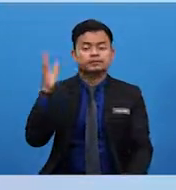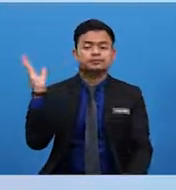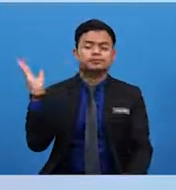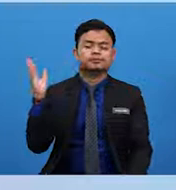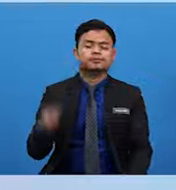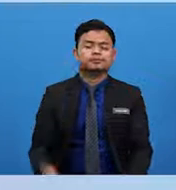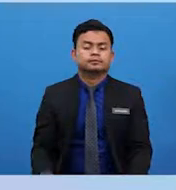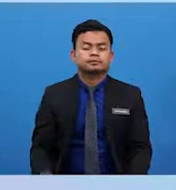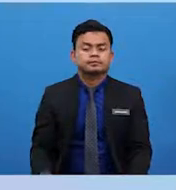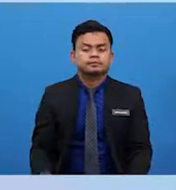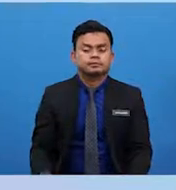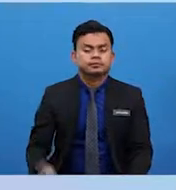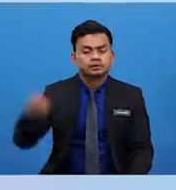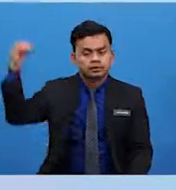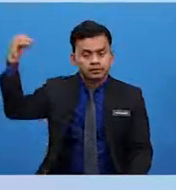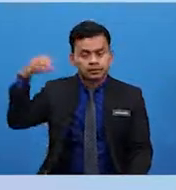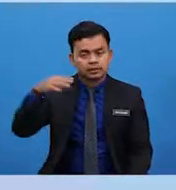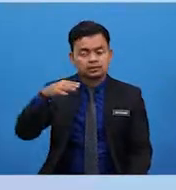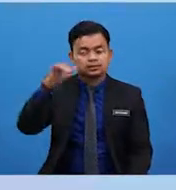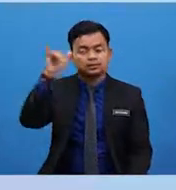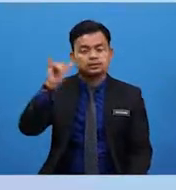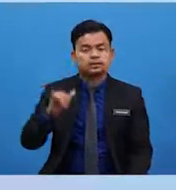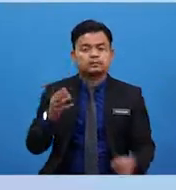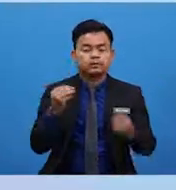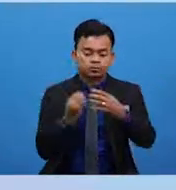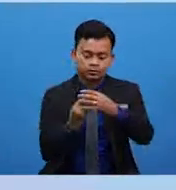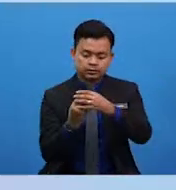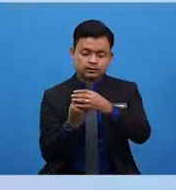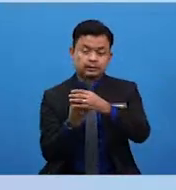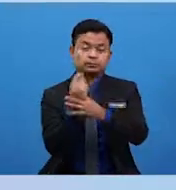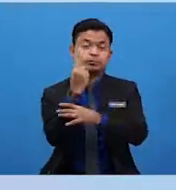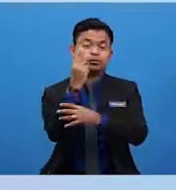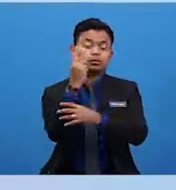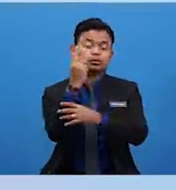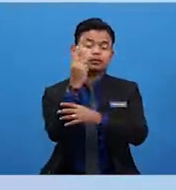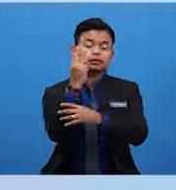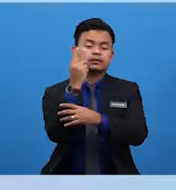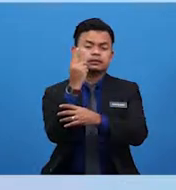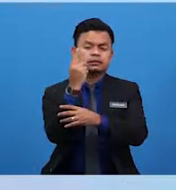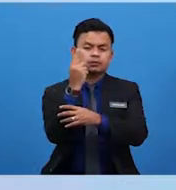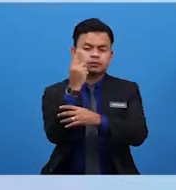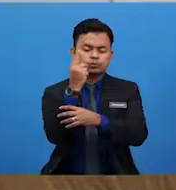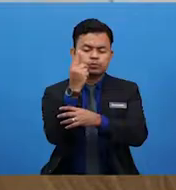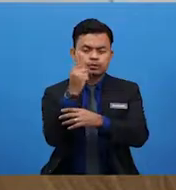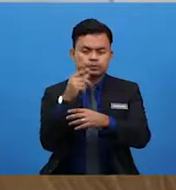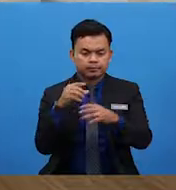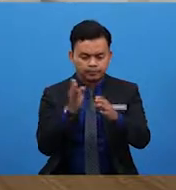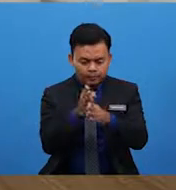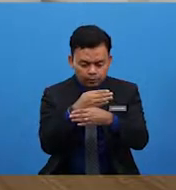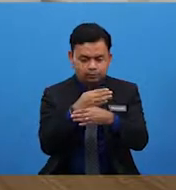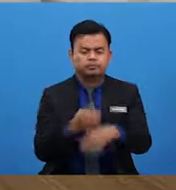pencahayaan Untuk menimbulkan instruktur atau pembentuk banyak cahaya yang digunakan tuh bagi menampak kan lagi bentuk tuh